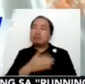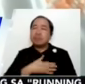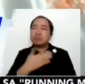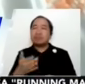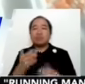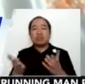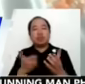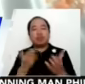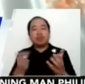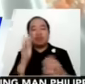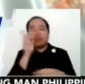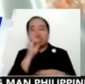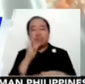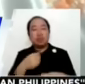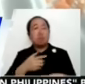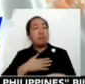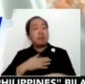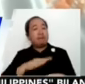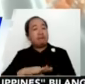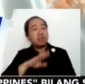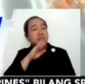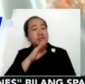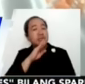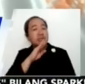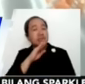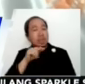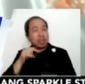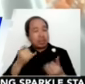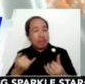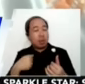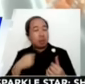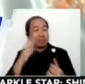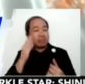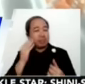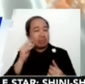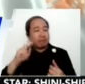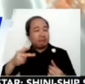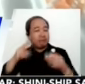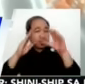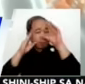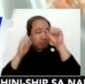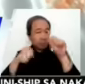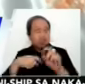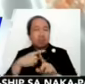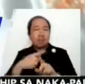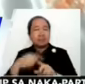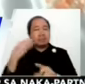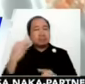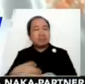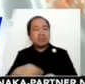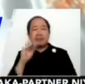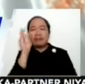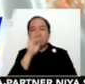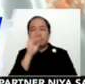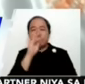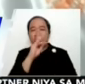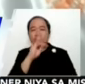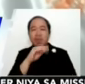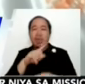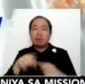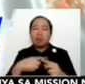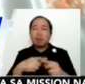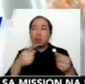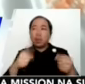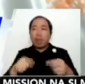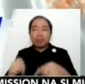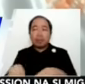ko as a vice president and as a Filipino sa mga nangyayari or naririnig natin